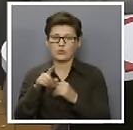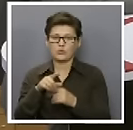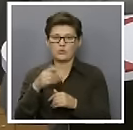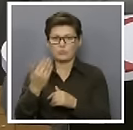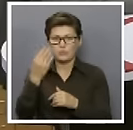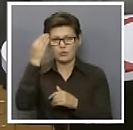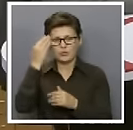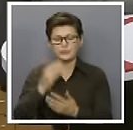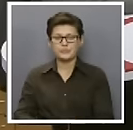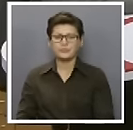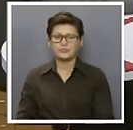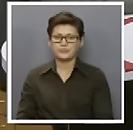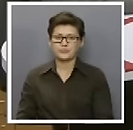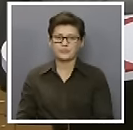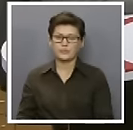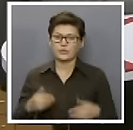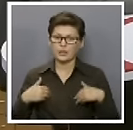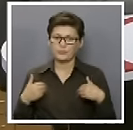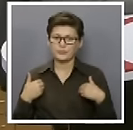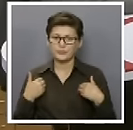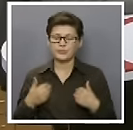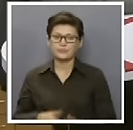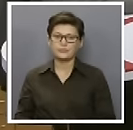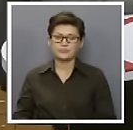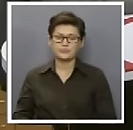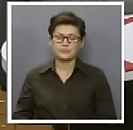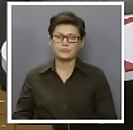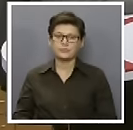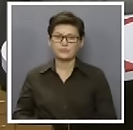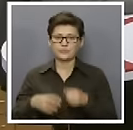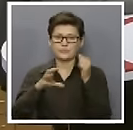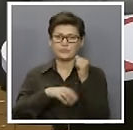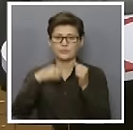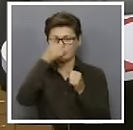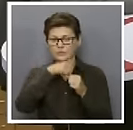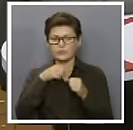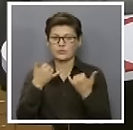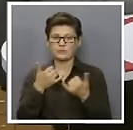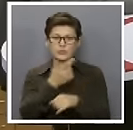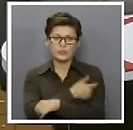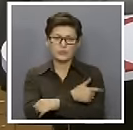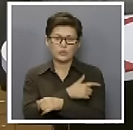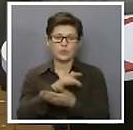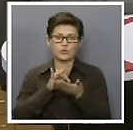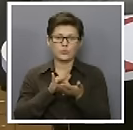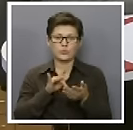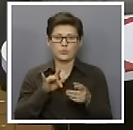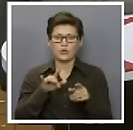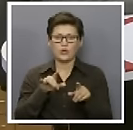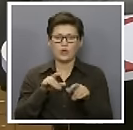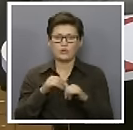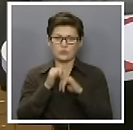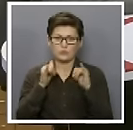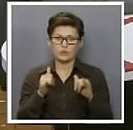Сіздің ойыңыз. Армысыздар. Қазіргі соңғы жылдары енді медициналық туризм қарқында